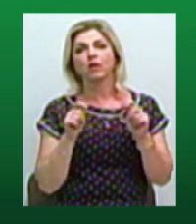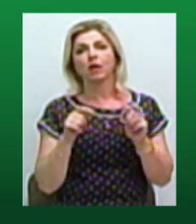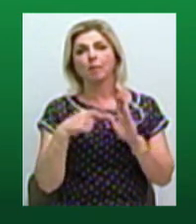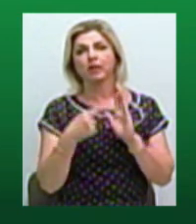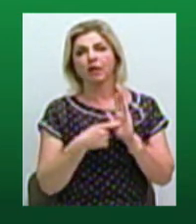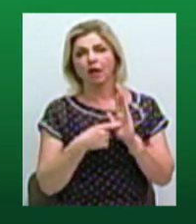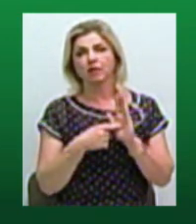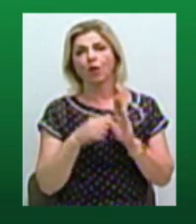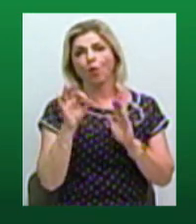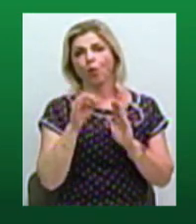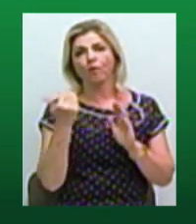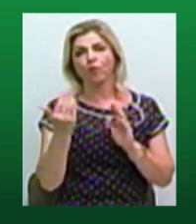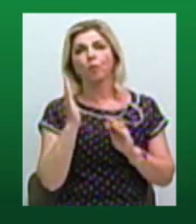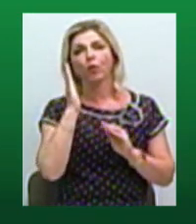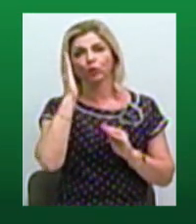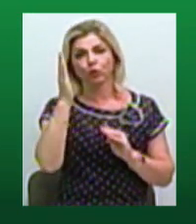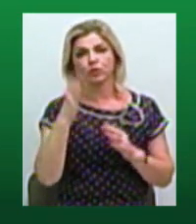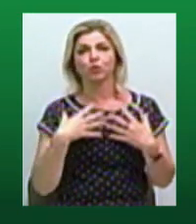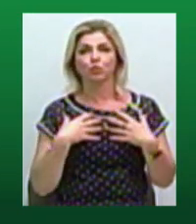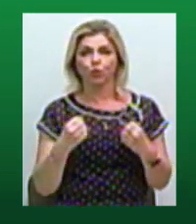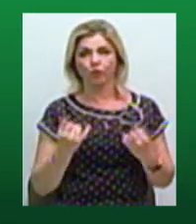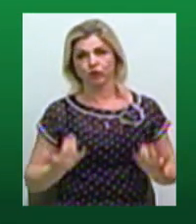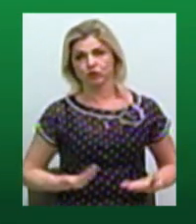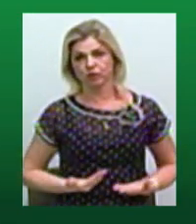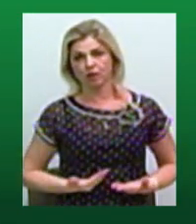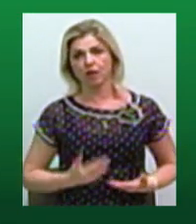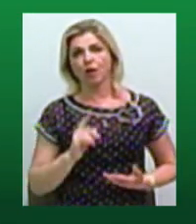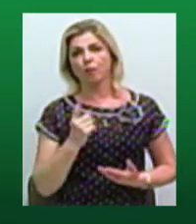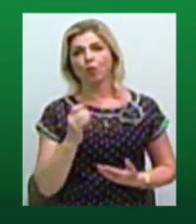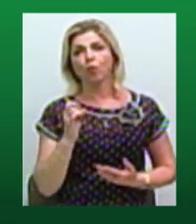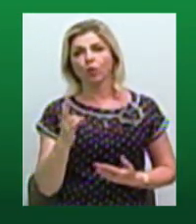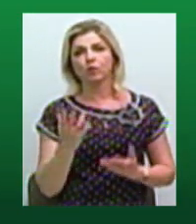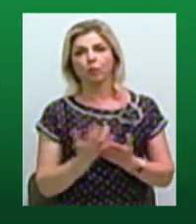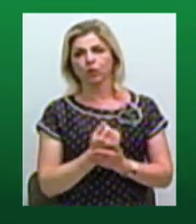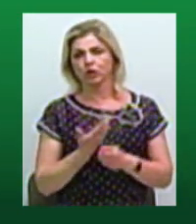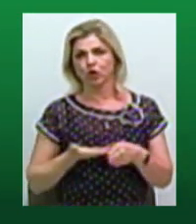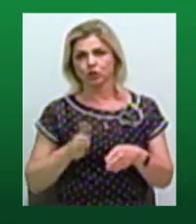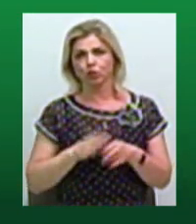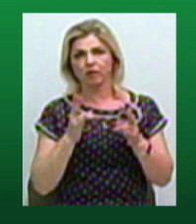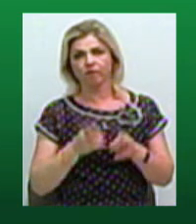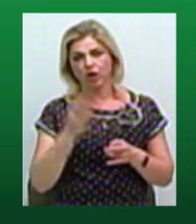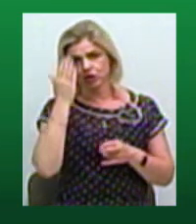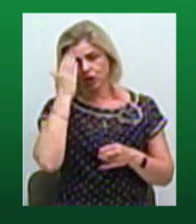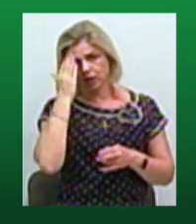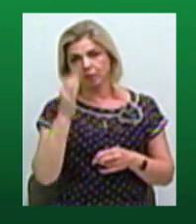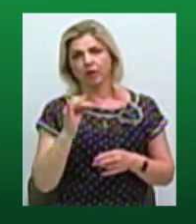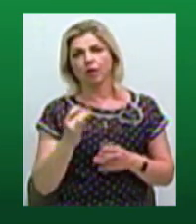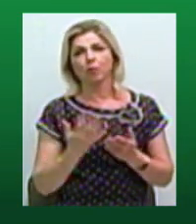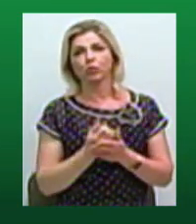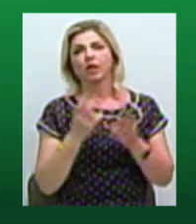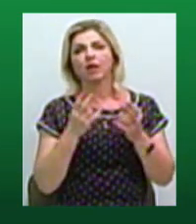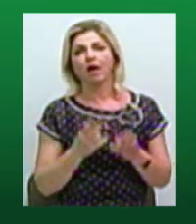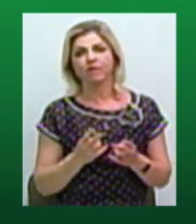його прогнозу здоров'я та життя. Бо він отримав важку травму черепно-мозкову, він отримав